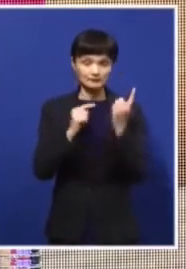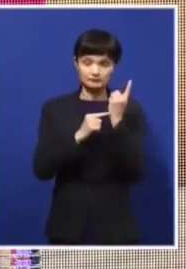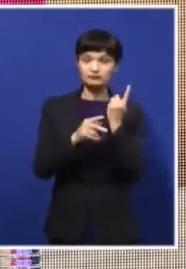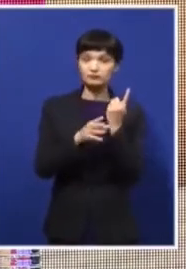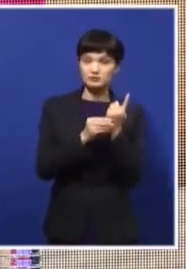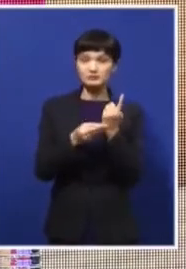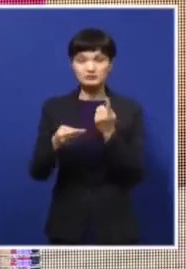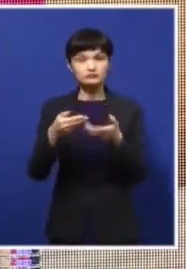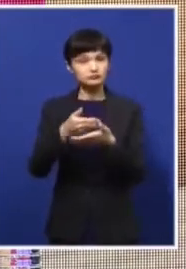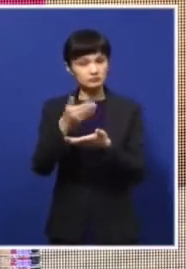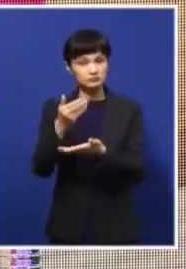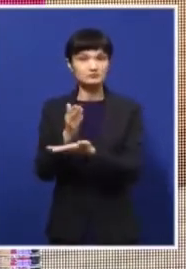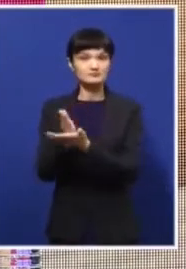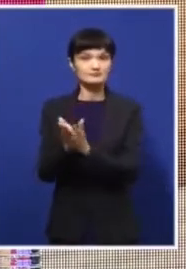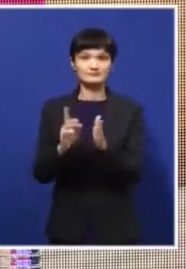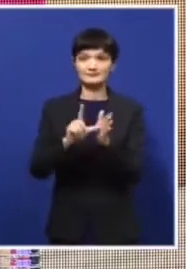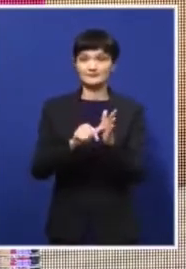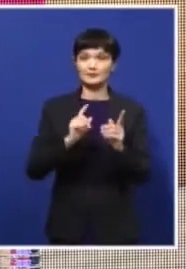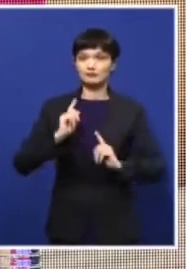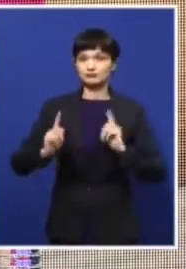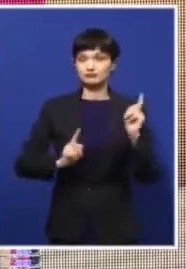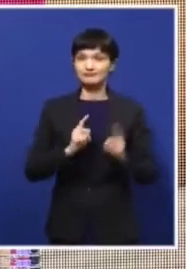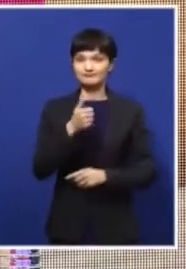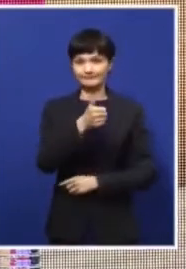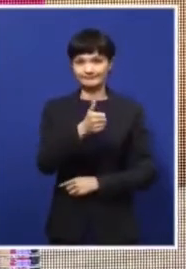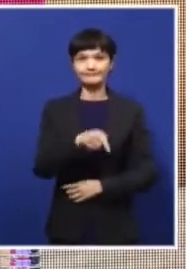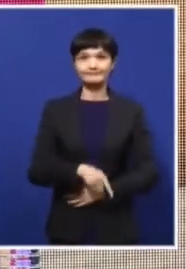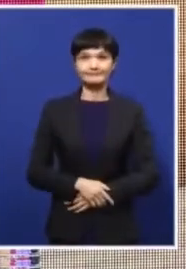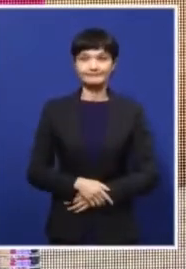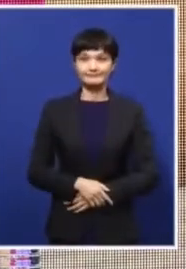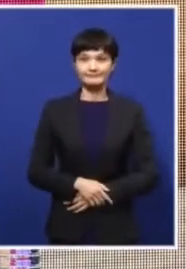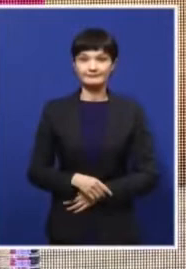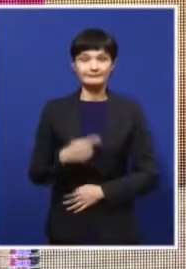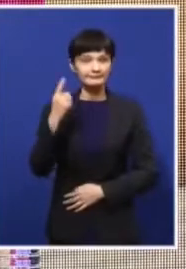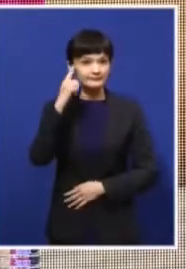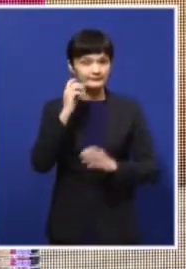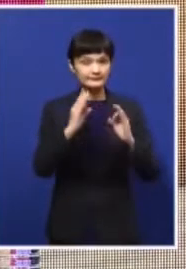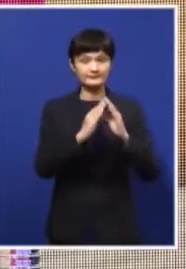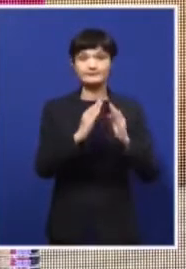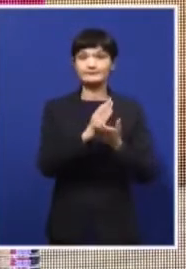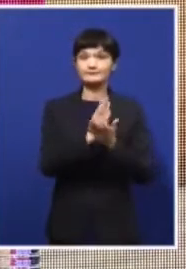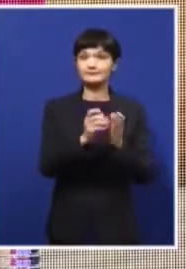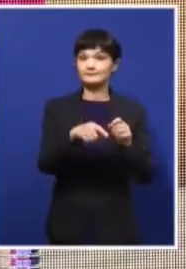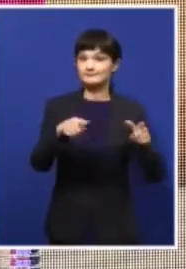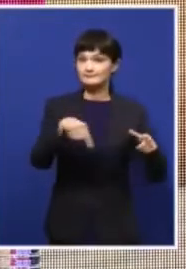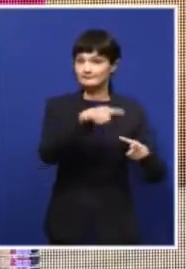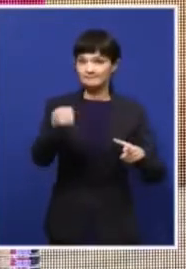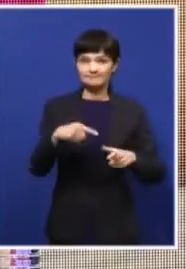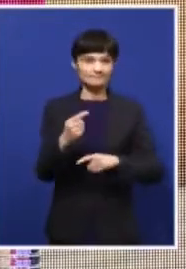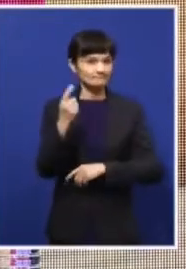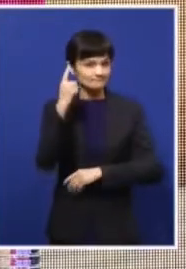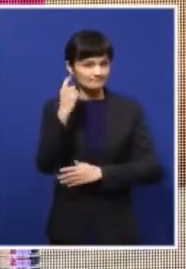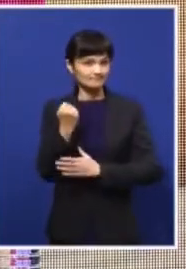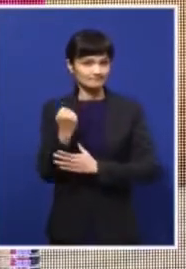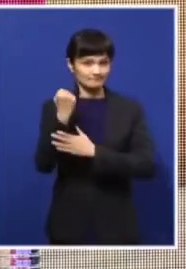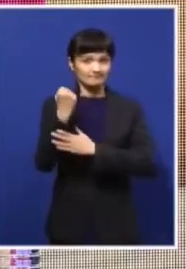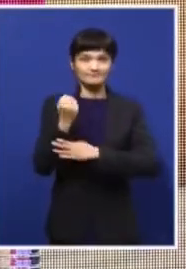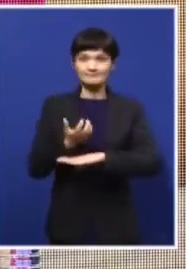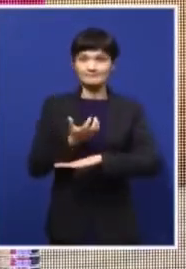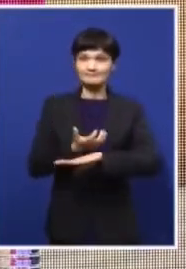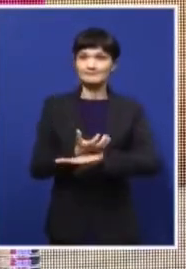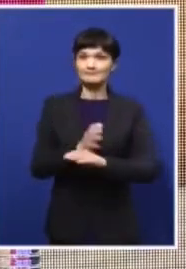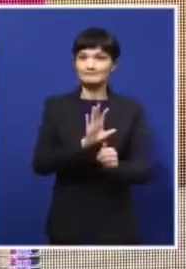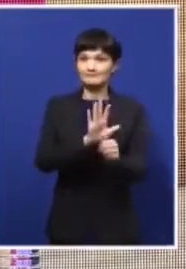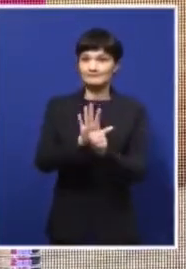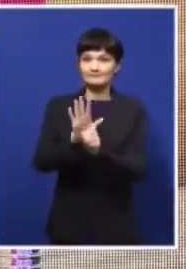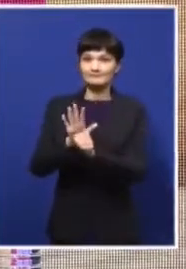限制，有很多的一个优点，所以金融机构也会给足了权力，会给力，而且会用